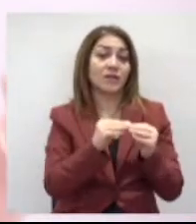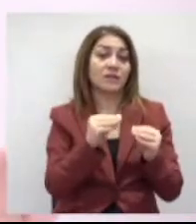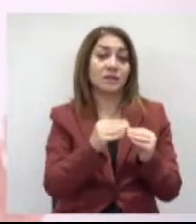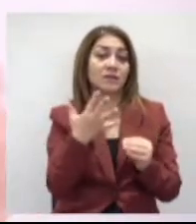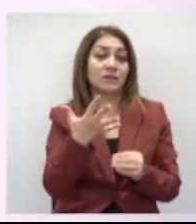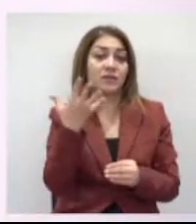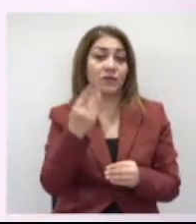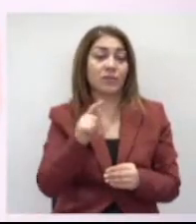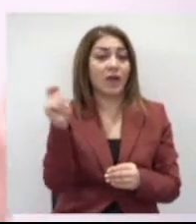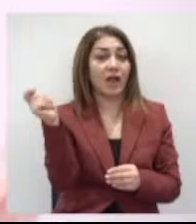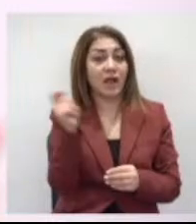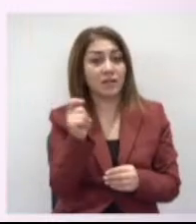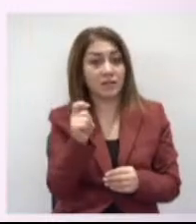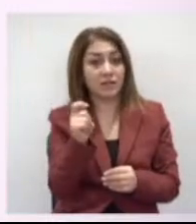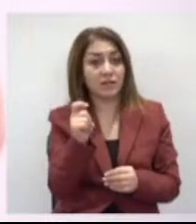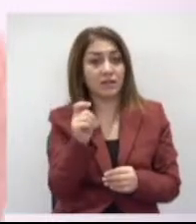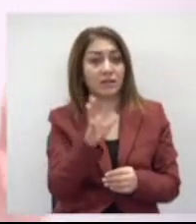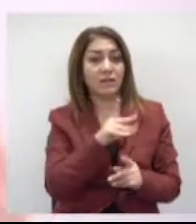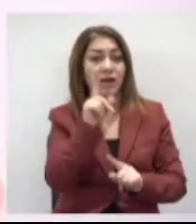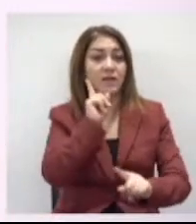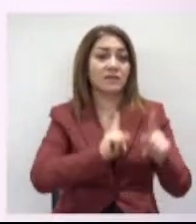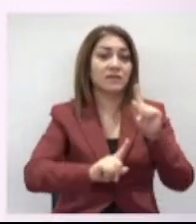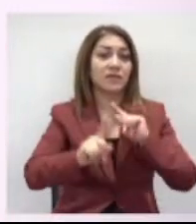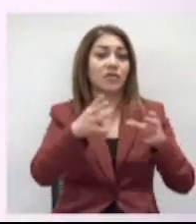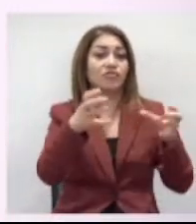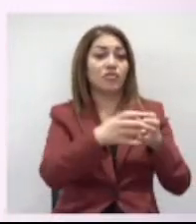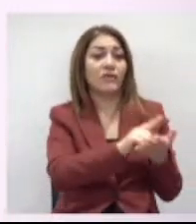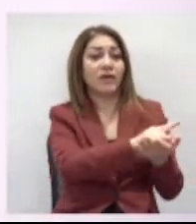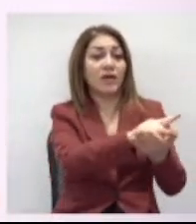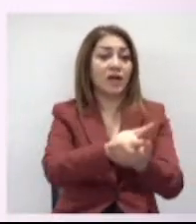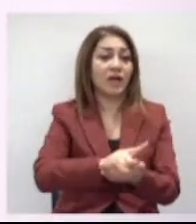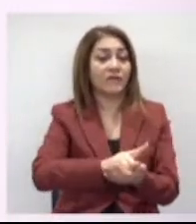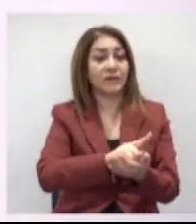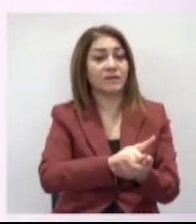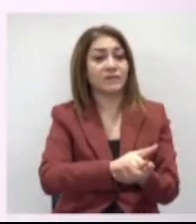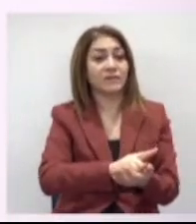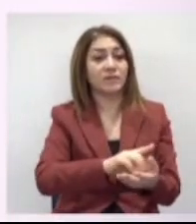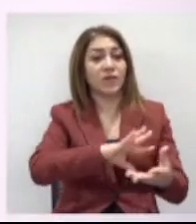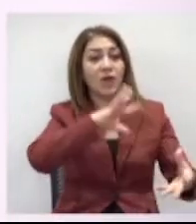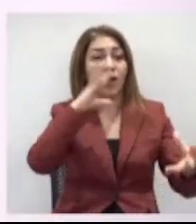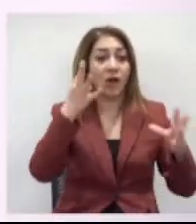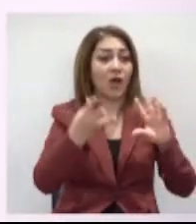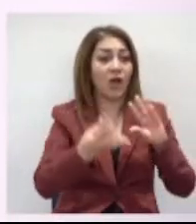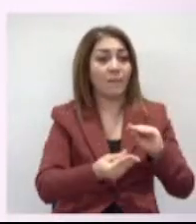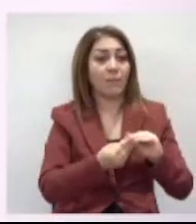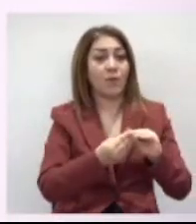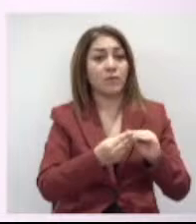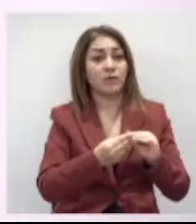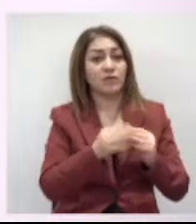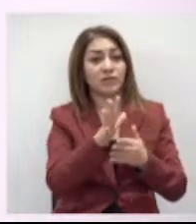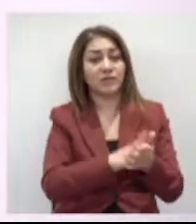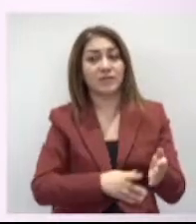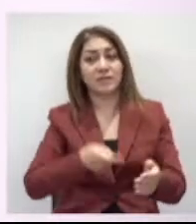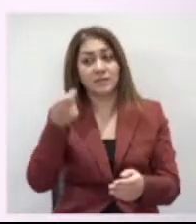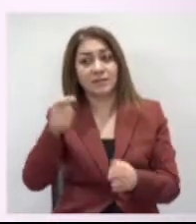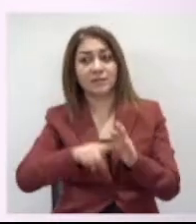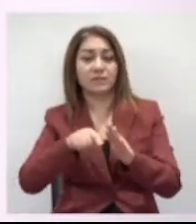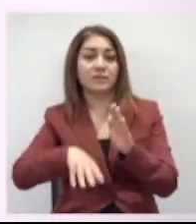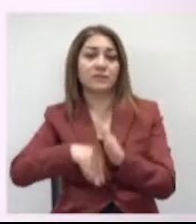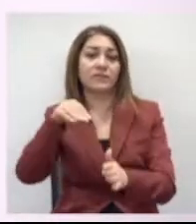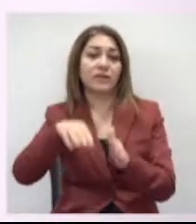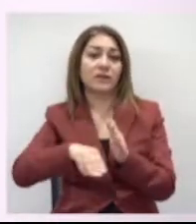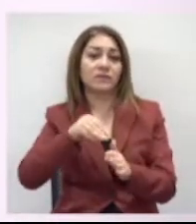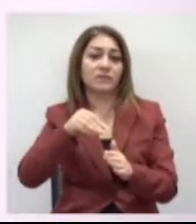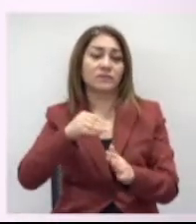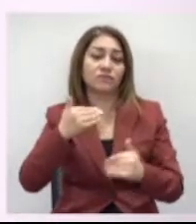10-15 րոպե ընդմիջում անել, միգուցե դուք հանձնաժողովով քննարկեք, մեզ տակ մի հատ ամփոփիչ տեքստային տարբերակ, մենք դա դնենք քվեարկության